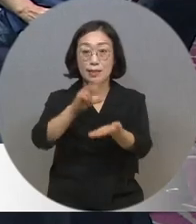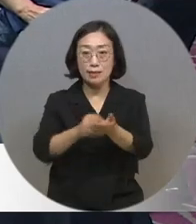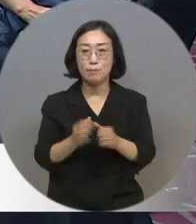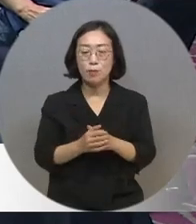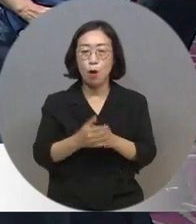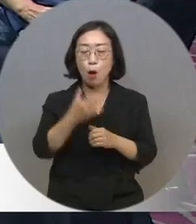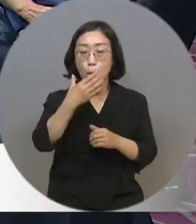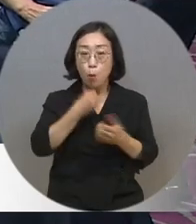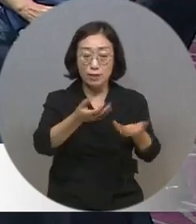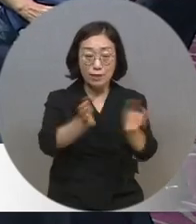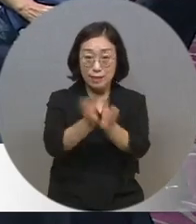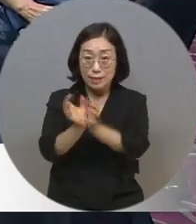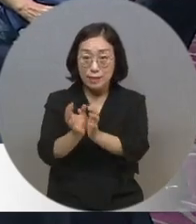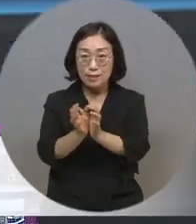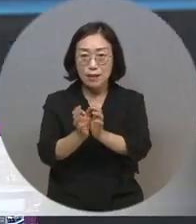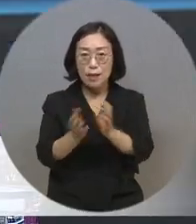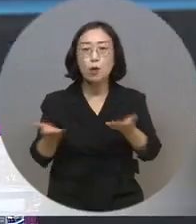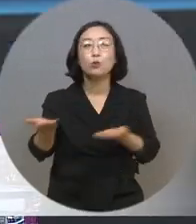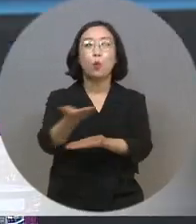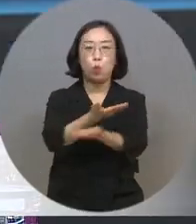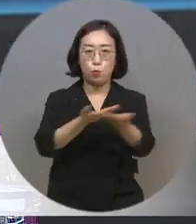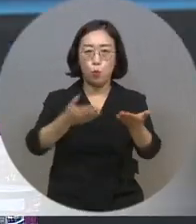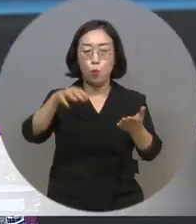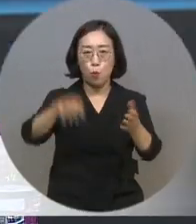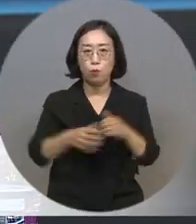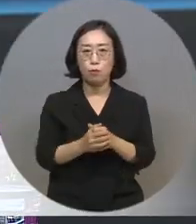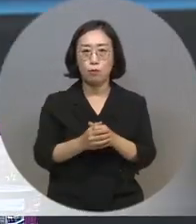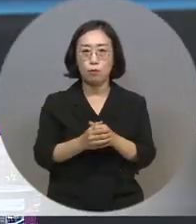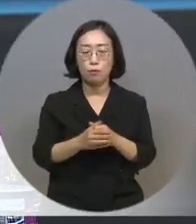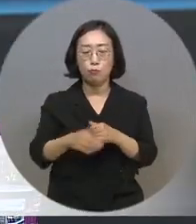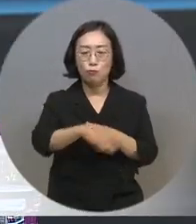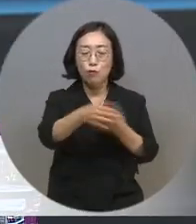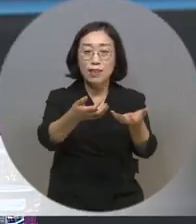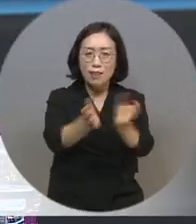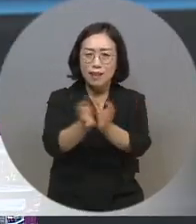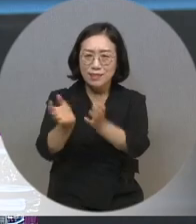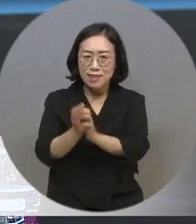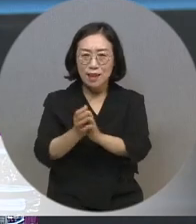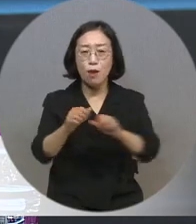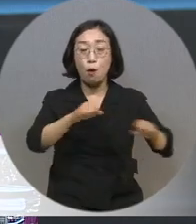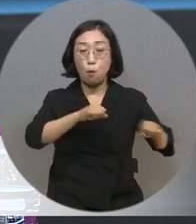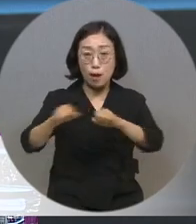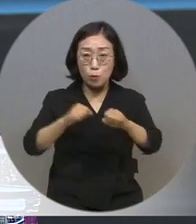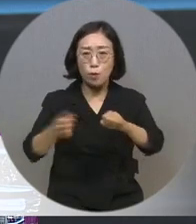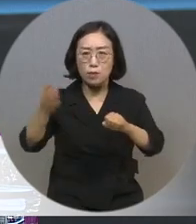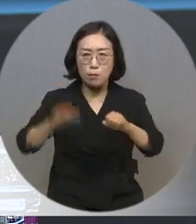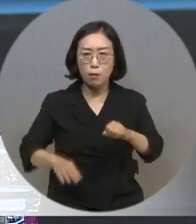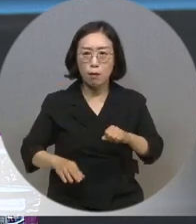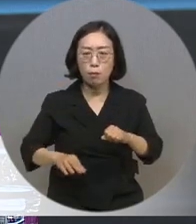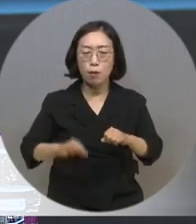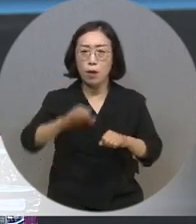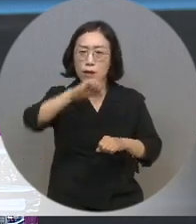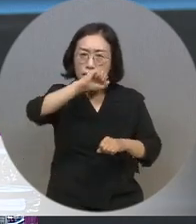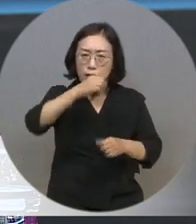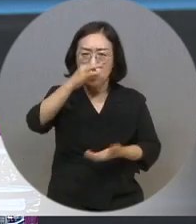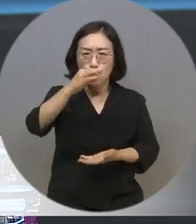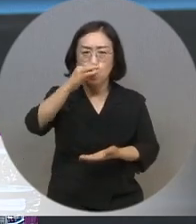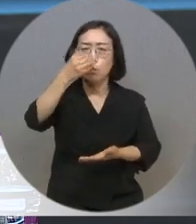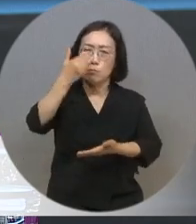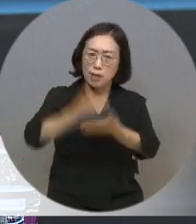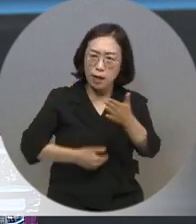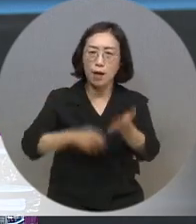소통의 시간을 가졌습니다. 우리 장애인단체가 활동을 해왔지만 예산상의 문제라든가 여러